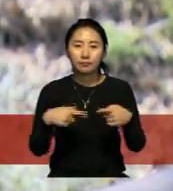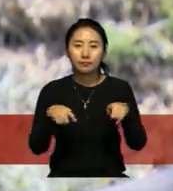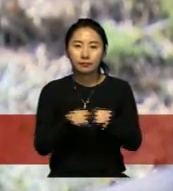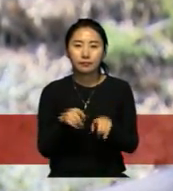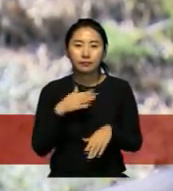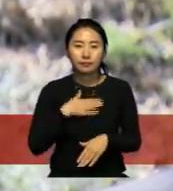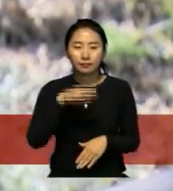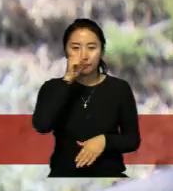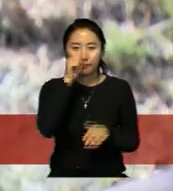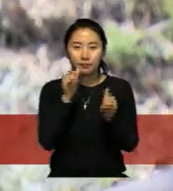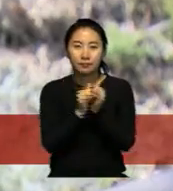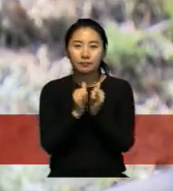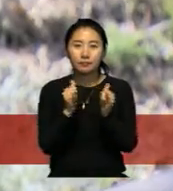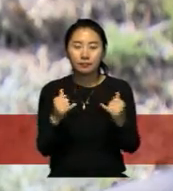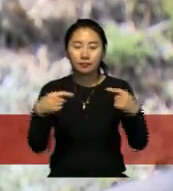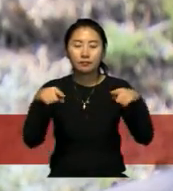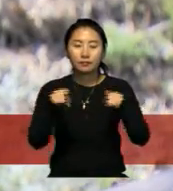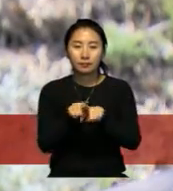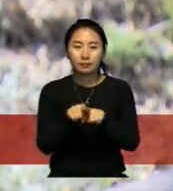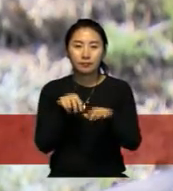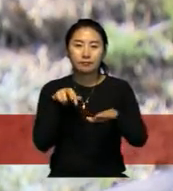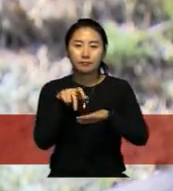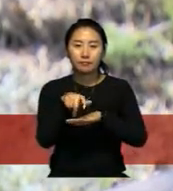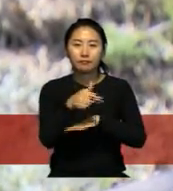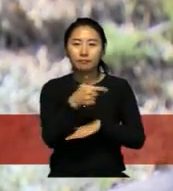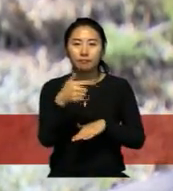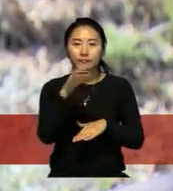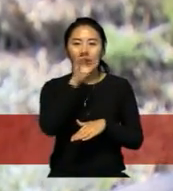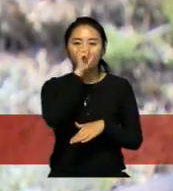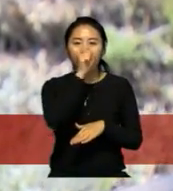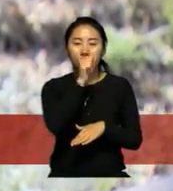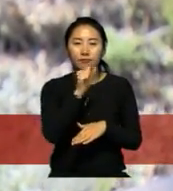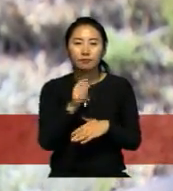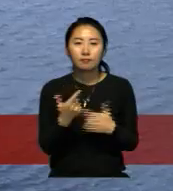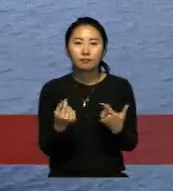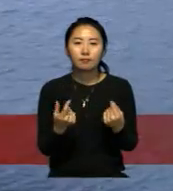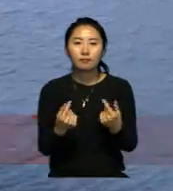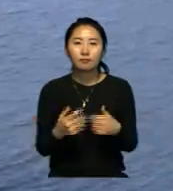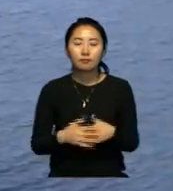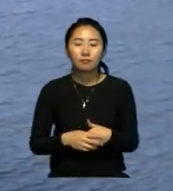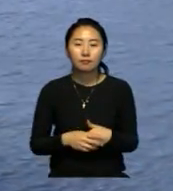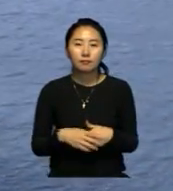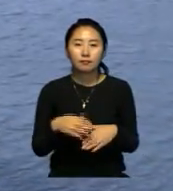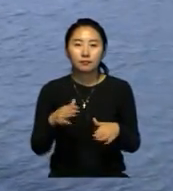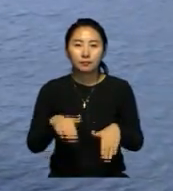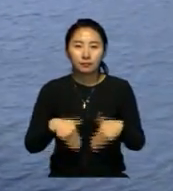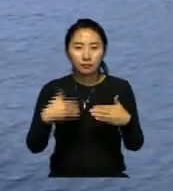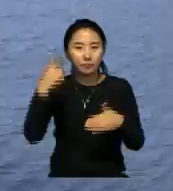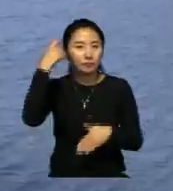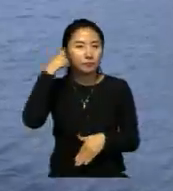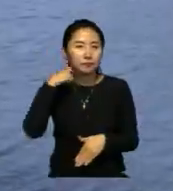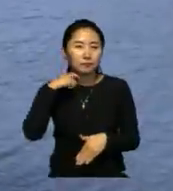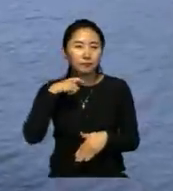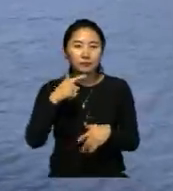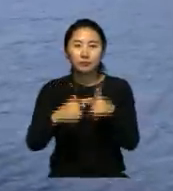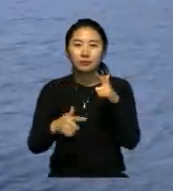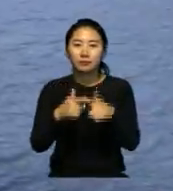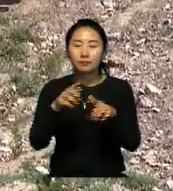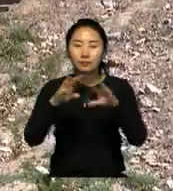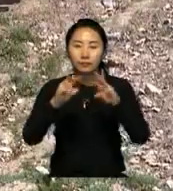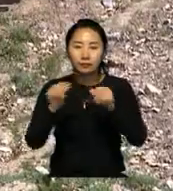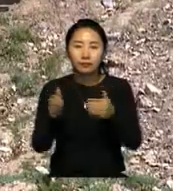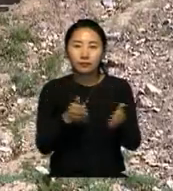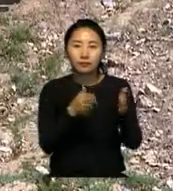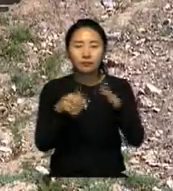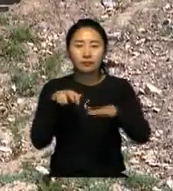좋은 사람들이랑 산책하기 너무 좋은 것 같아요. 완연한 봄 기운은 나무와 흙길로